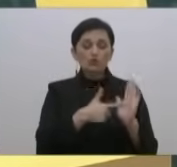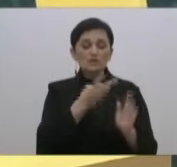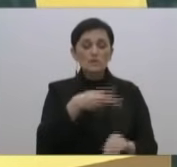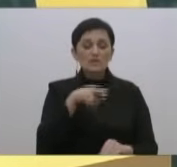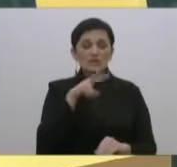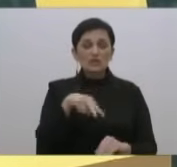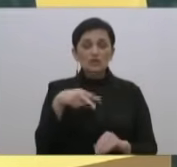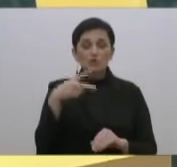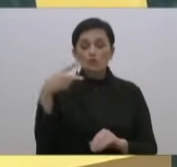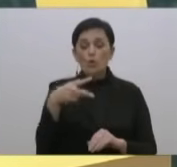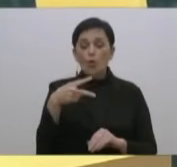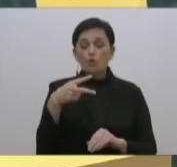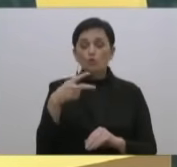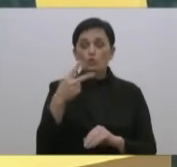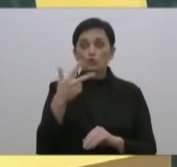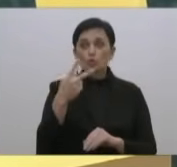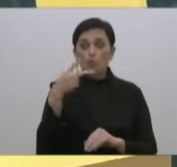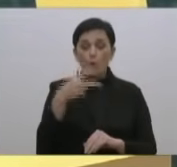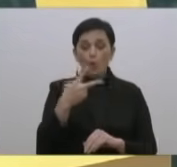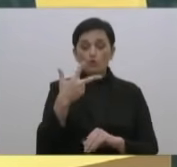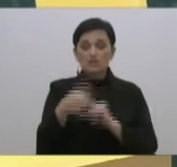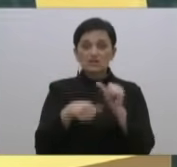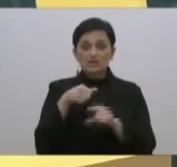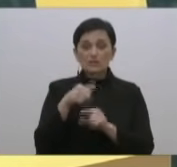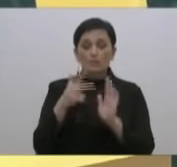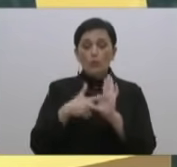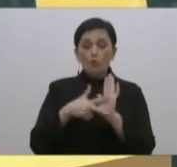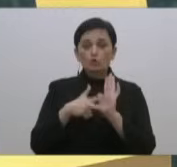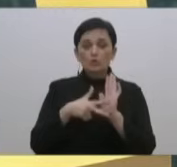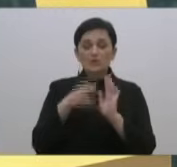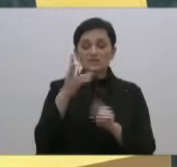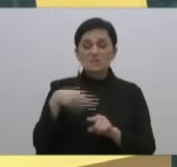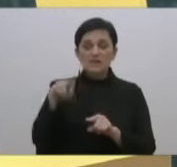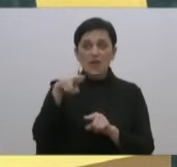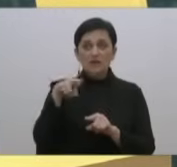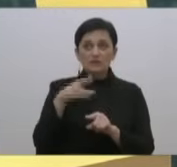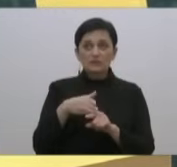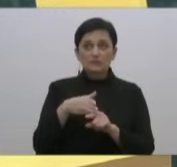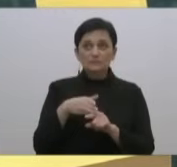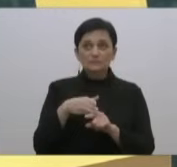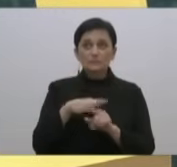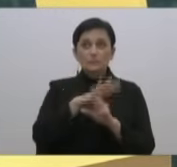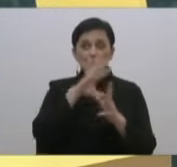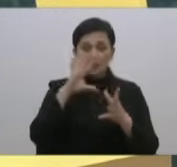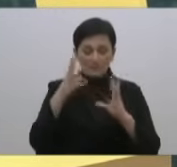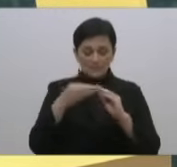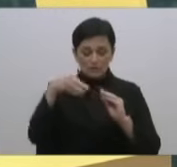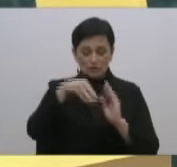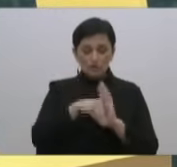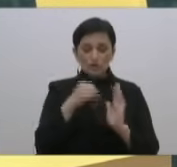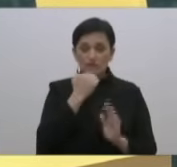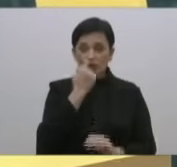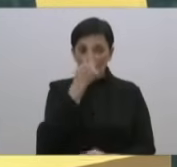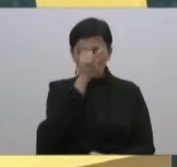მილიარდი ლარი, 2023 წელს 2023 წელს არის 80 მილიარდი. მთლიანი შიდა პროდუქტი ერთ